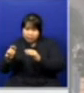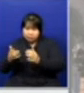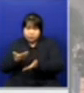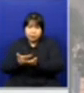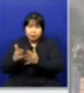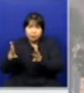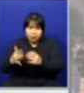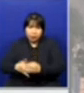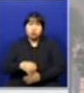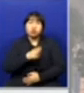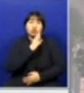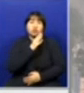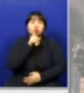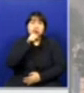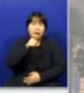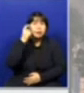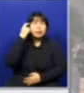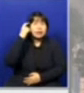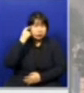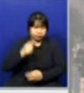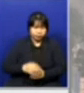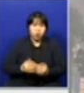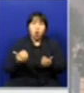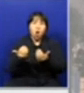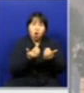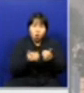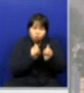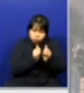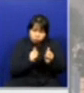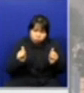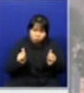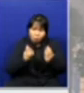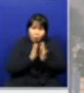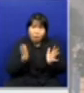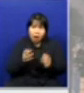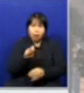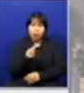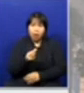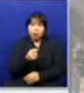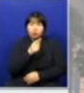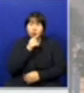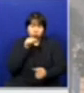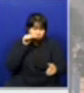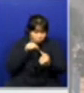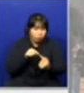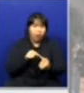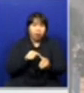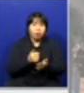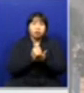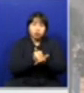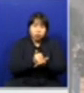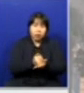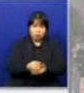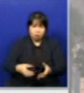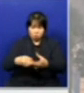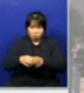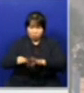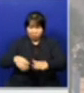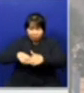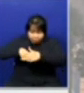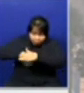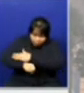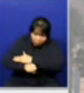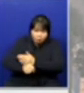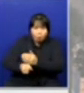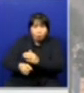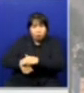องคิดสิคะท่านประธานมันตรงไหมที่ท่านจะเยียวยากลุ่มเด็กเล็กแรกเกิดนโยบายที่ท่